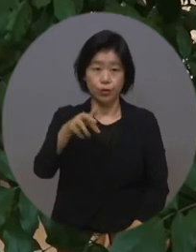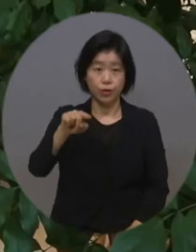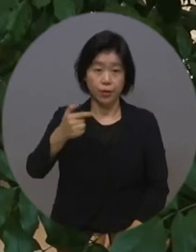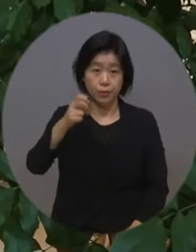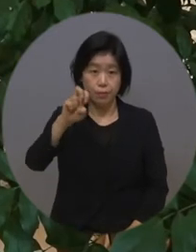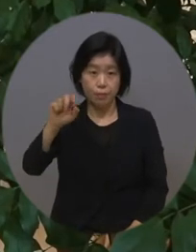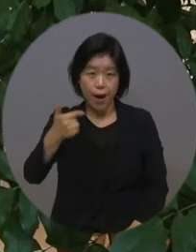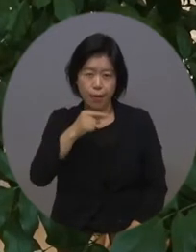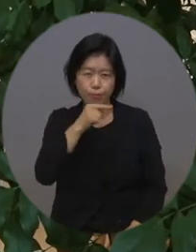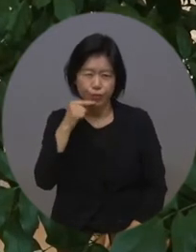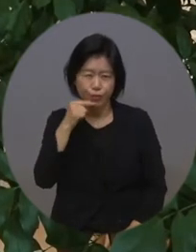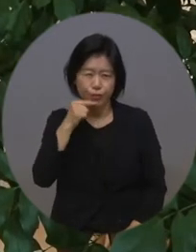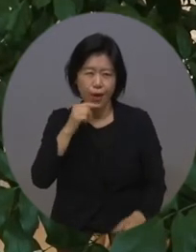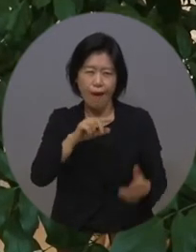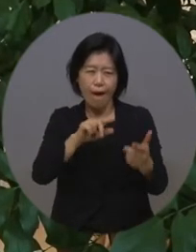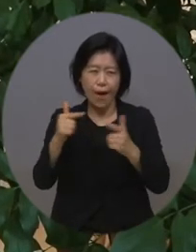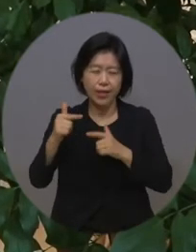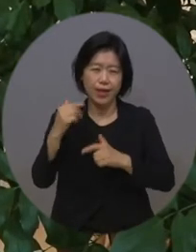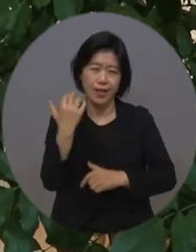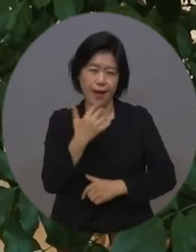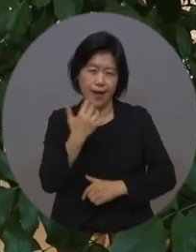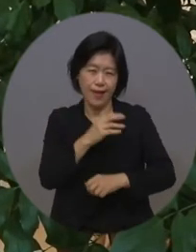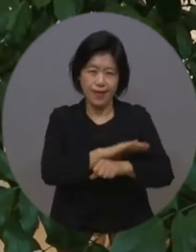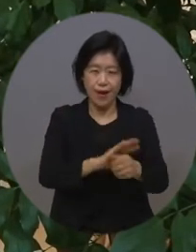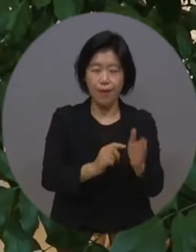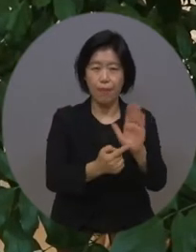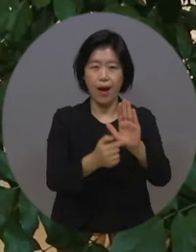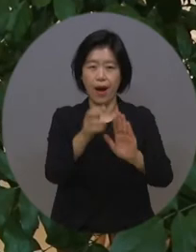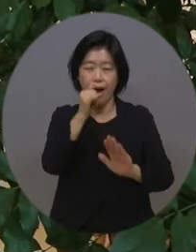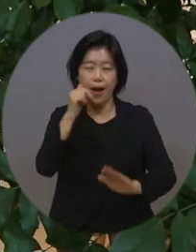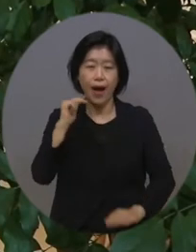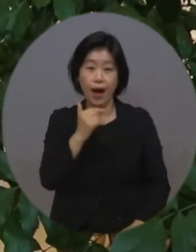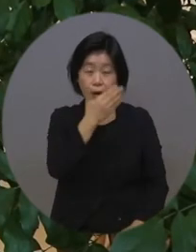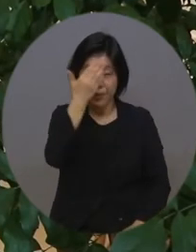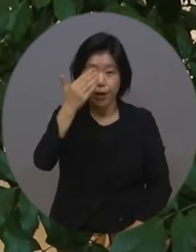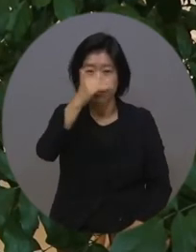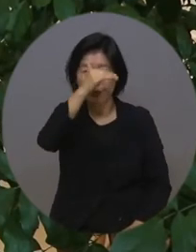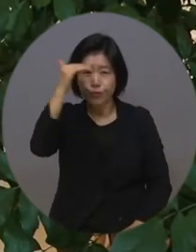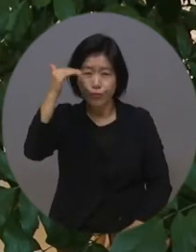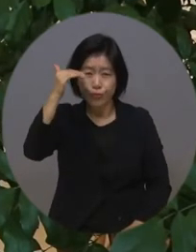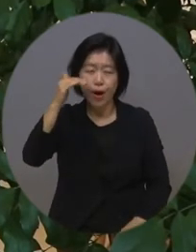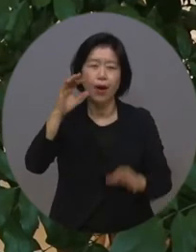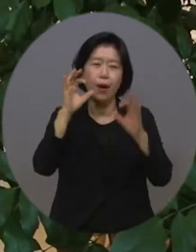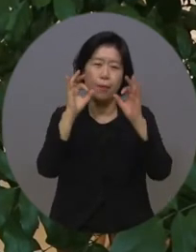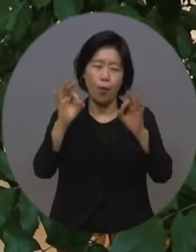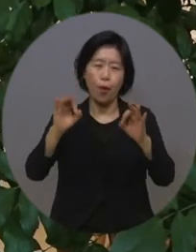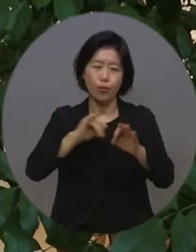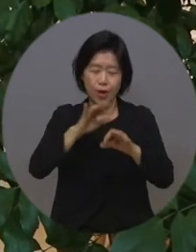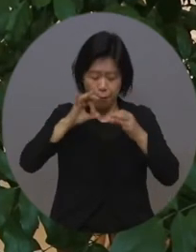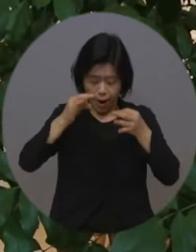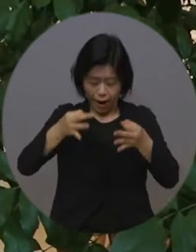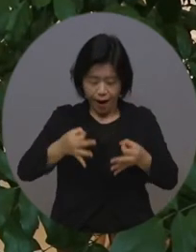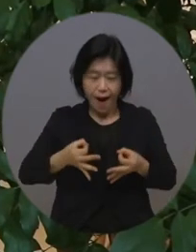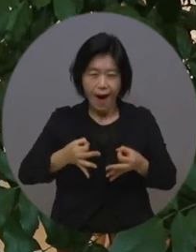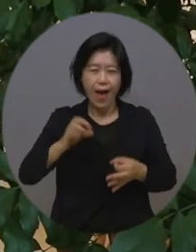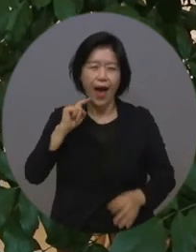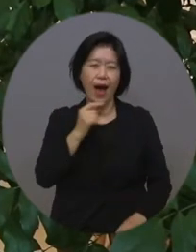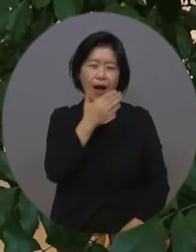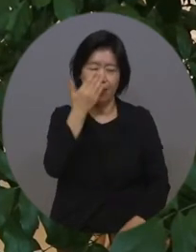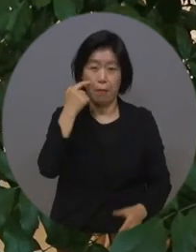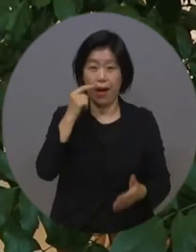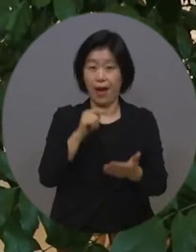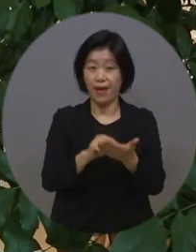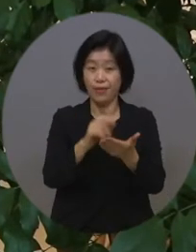빛과 갯벌의 조화를 통한 아름다운 풍경 앞에서 우리 자신의 내면의 풍경을 되돌아보게 해 자연의